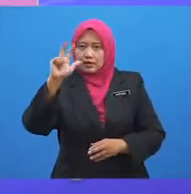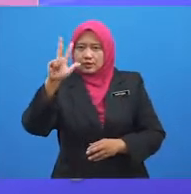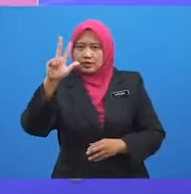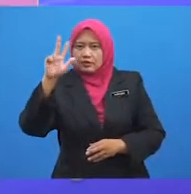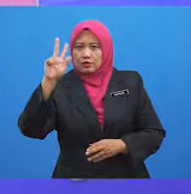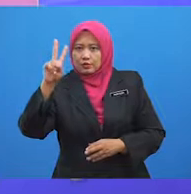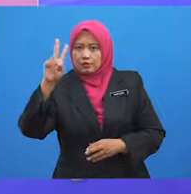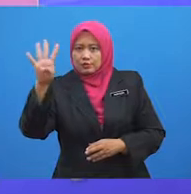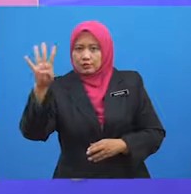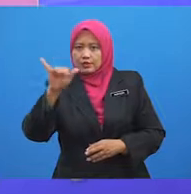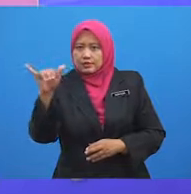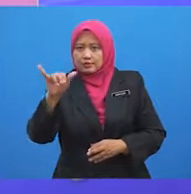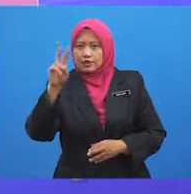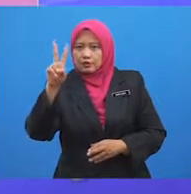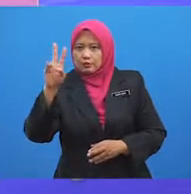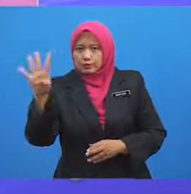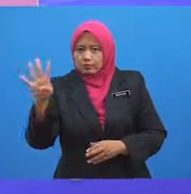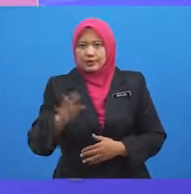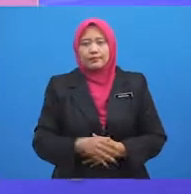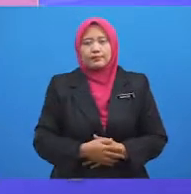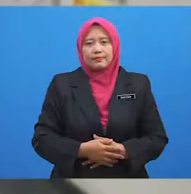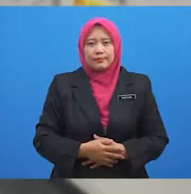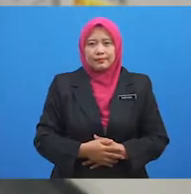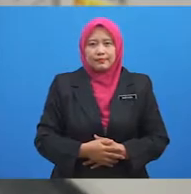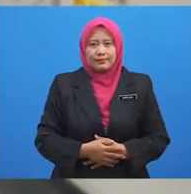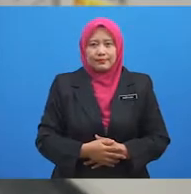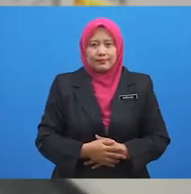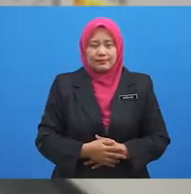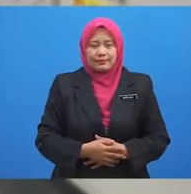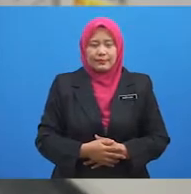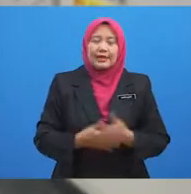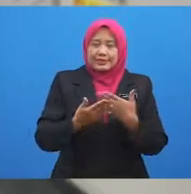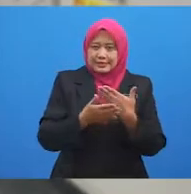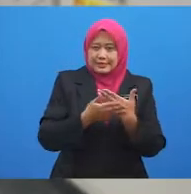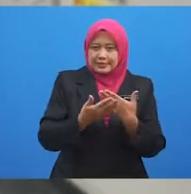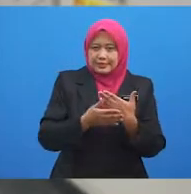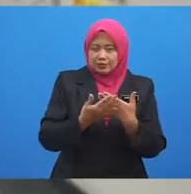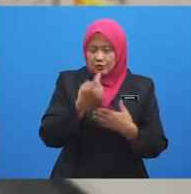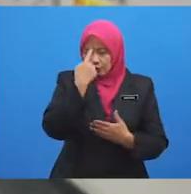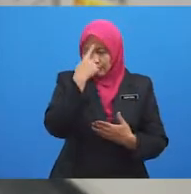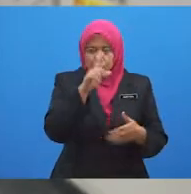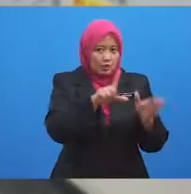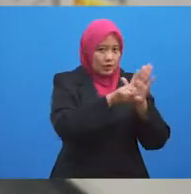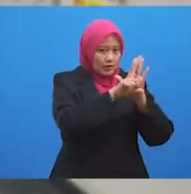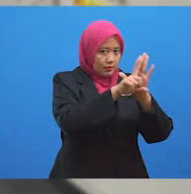81 ialah 81. Wow, senangnya melabel nombor